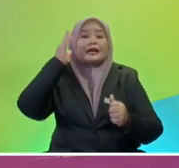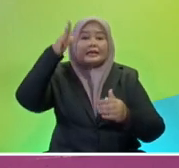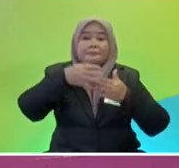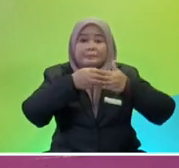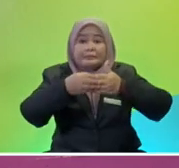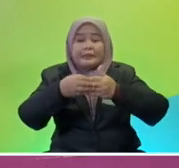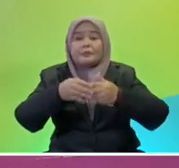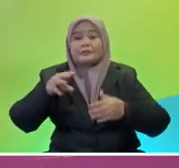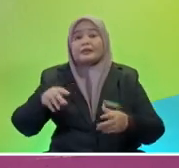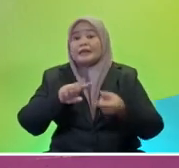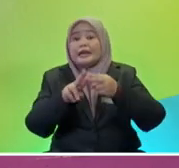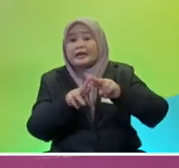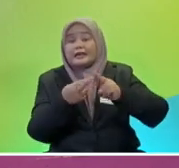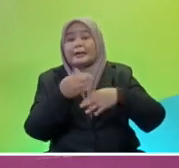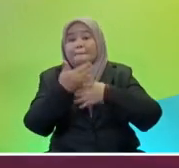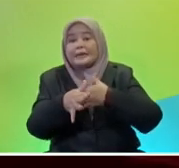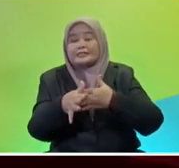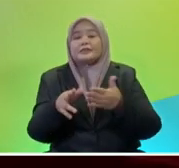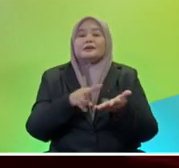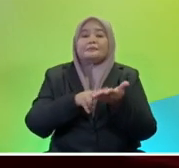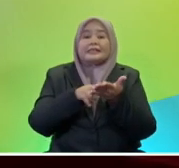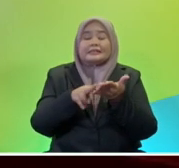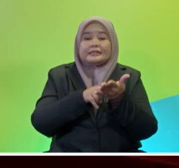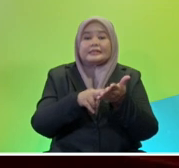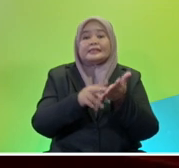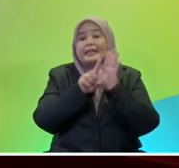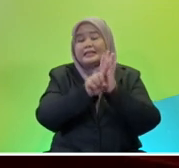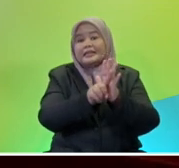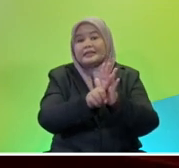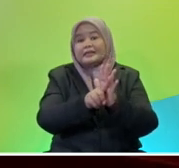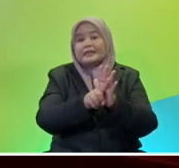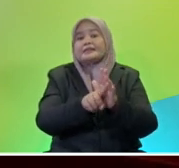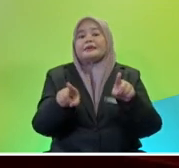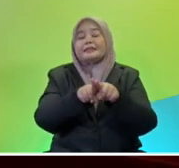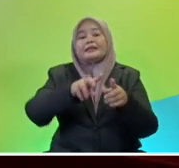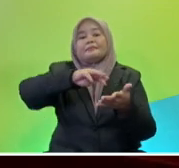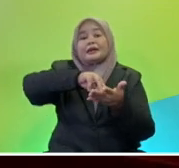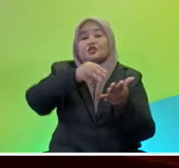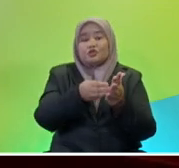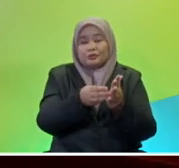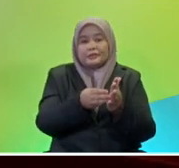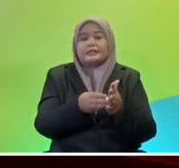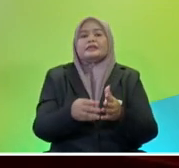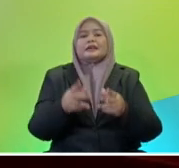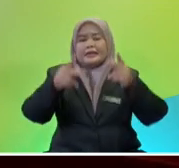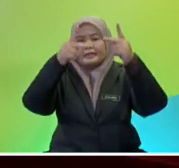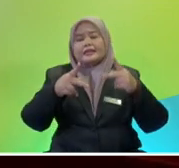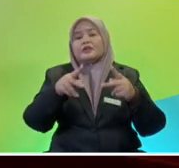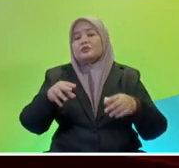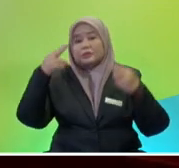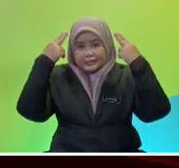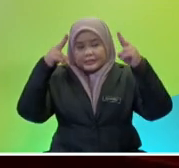Rakan nah selepas baca dalil beserta terjemahannya ini kaidah ini Ustaz terpilih dua